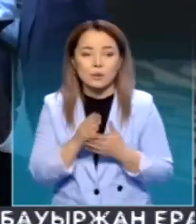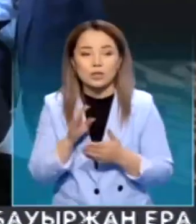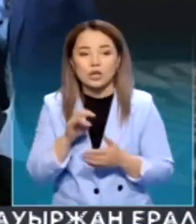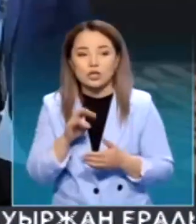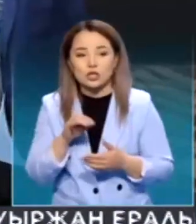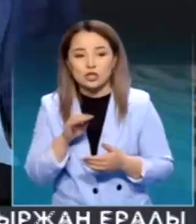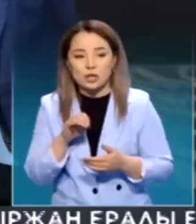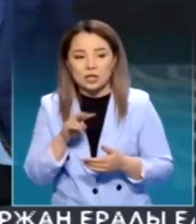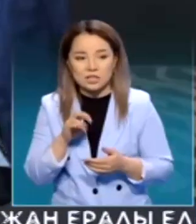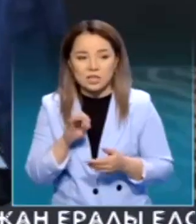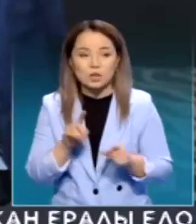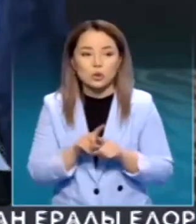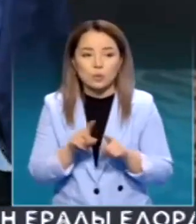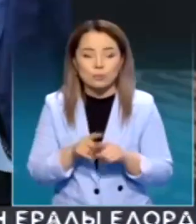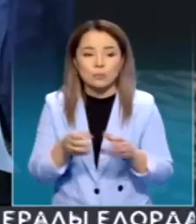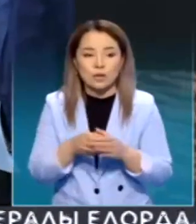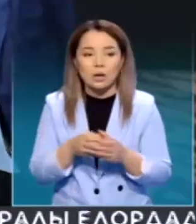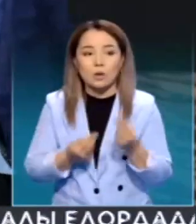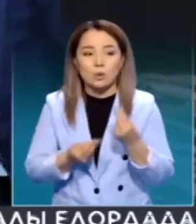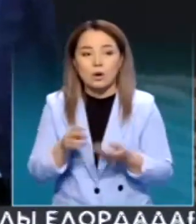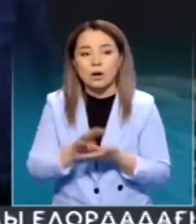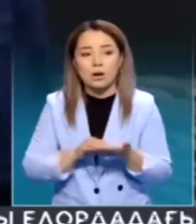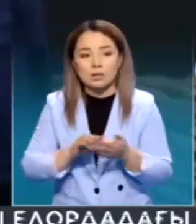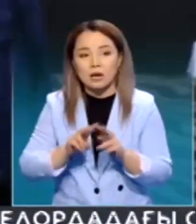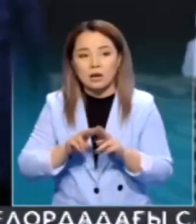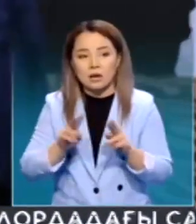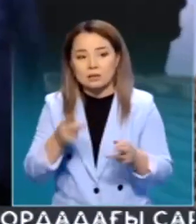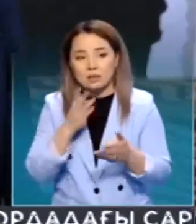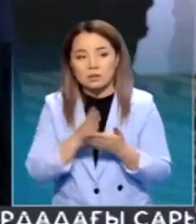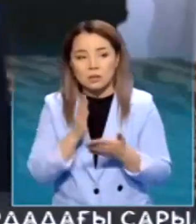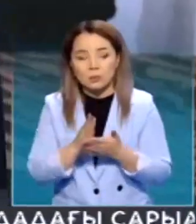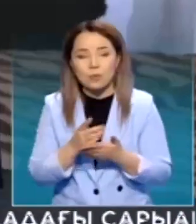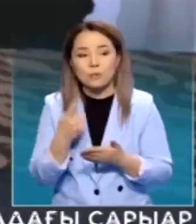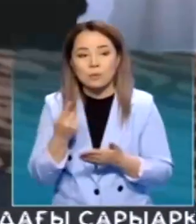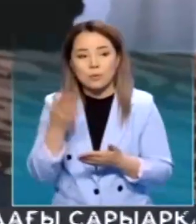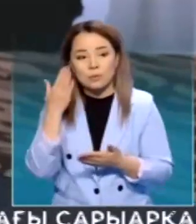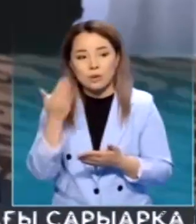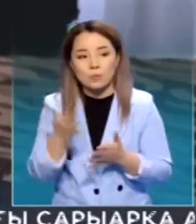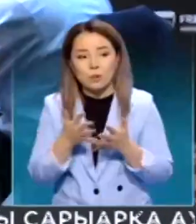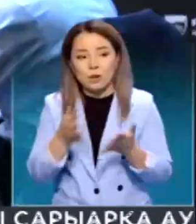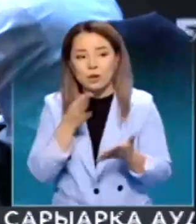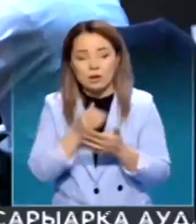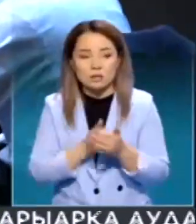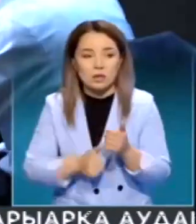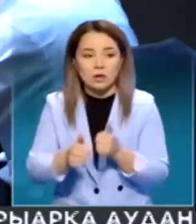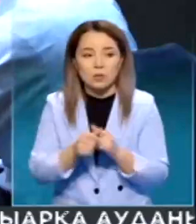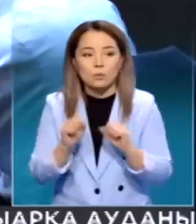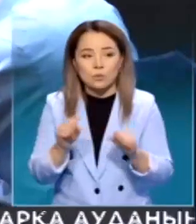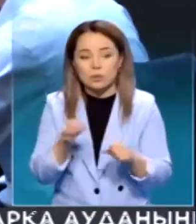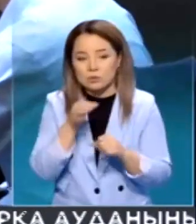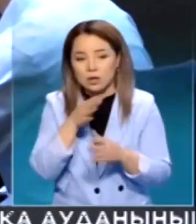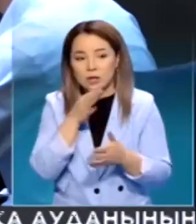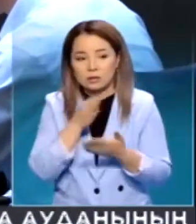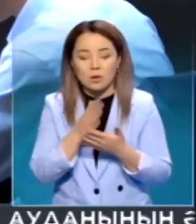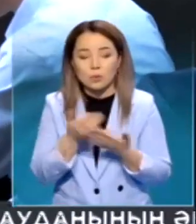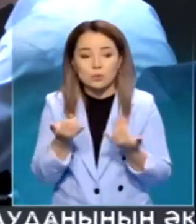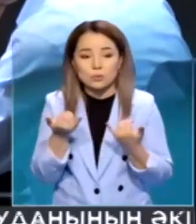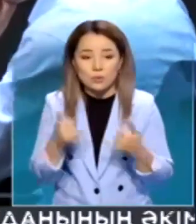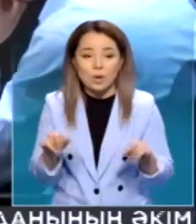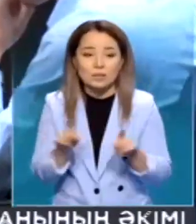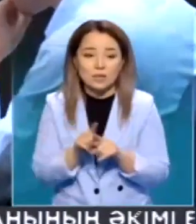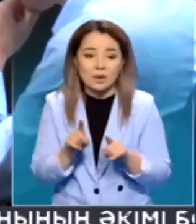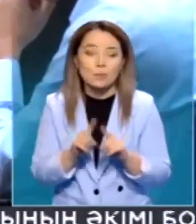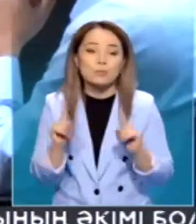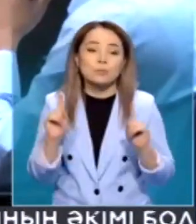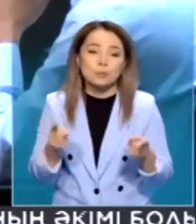Жэнь арасындағы партияны толық дәлме-дәл қайталап жатыр. Сол себепті біреудің басындығы бар деп айта алмаймыз. Біз үшін аң-таң, өйткені